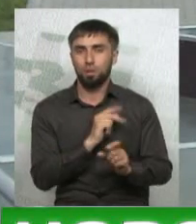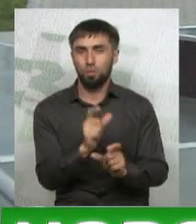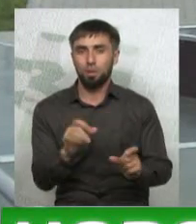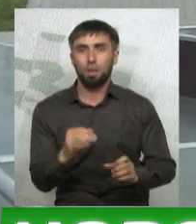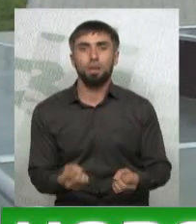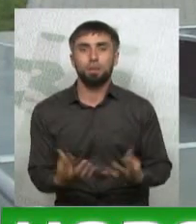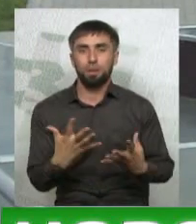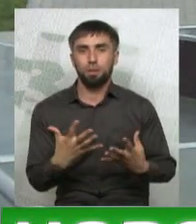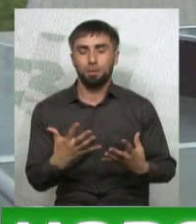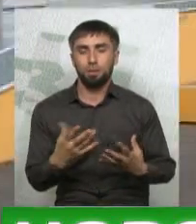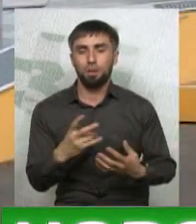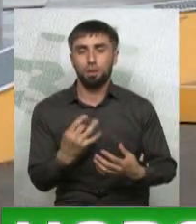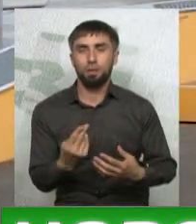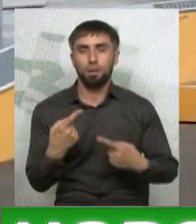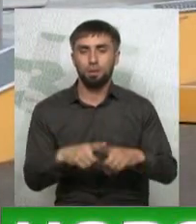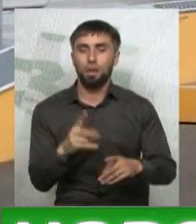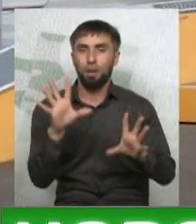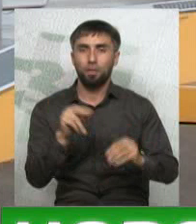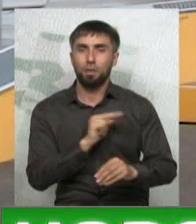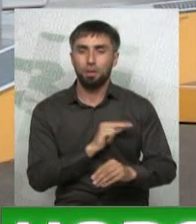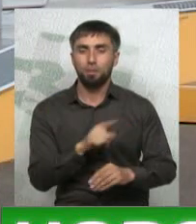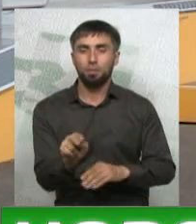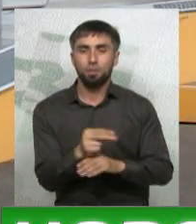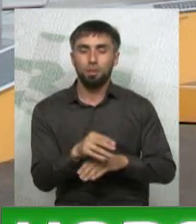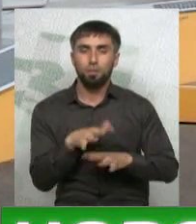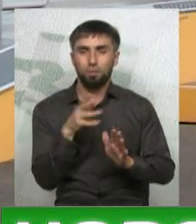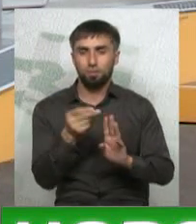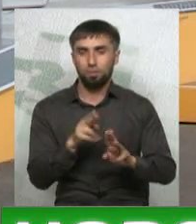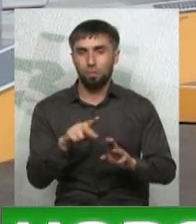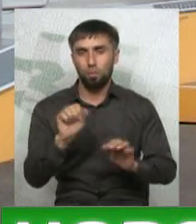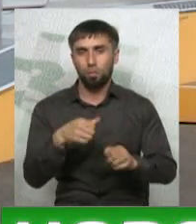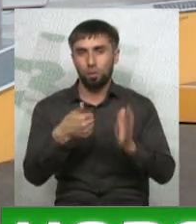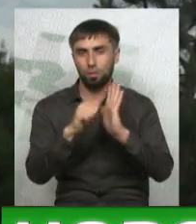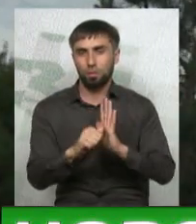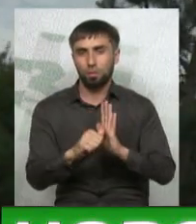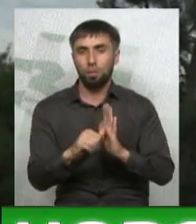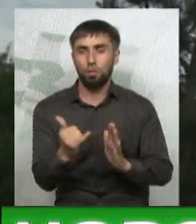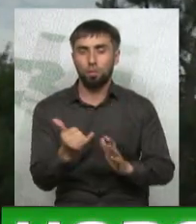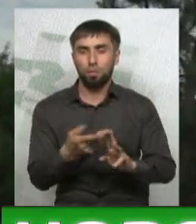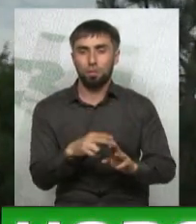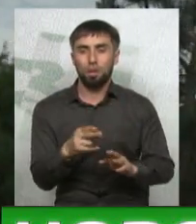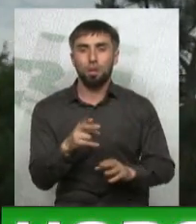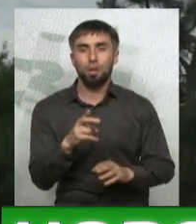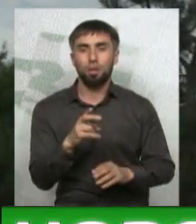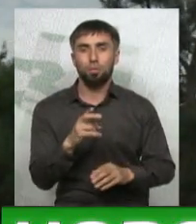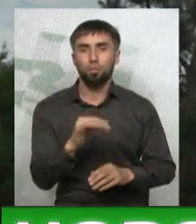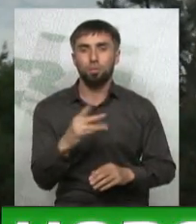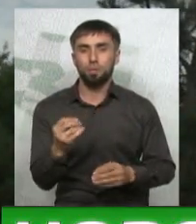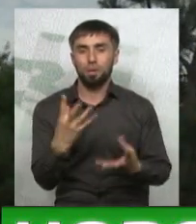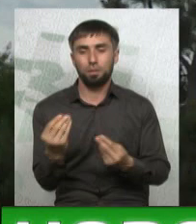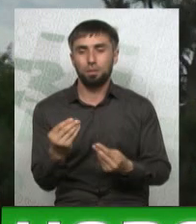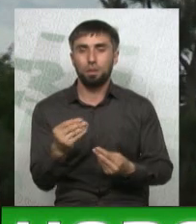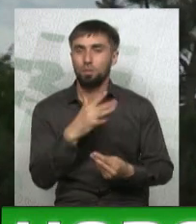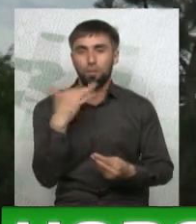и несколько единиц техники. На все ремонтные работы ушло более полугода. Сейчас полдень, будний день, людей мало. А вот по